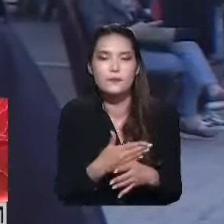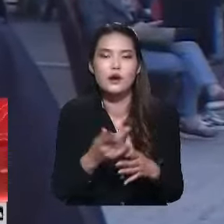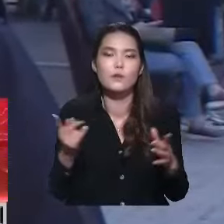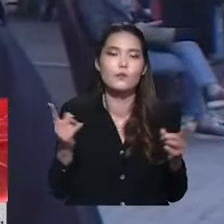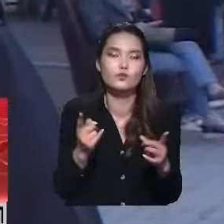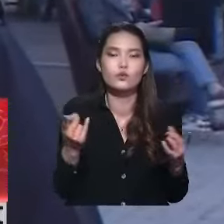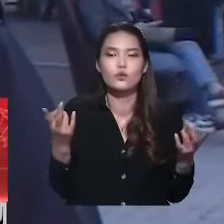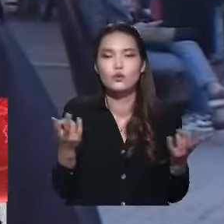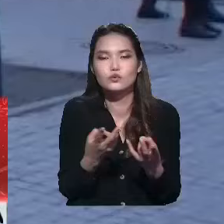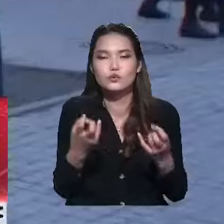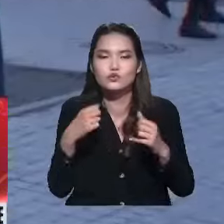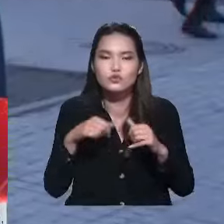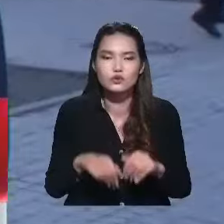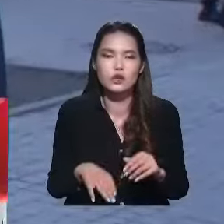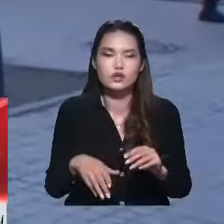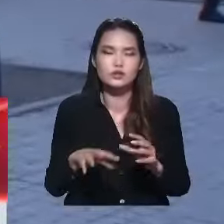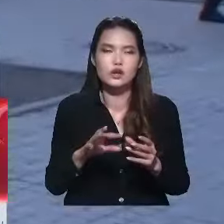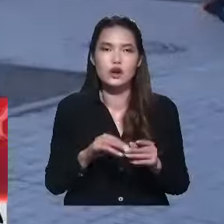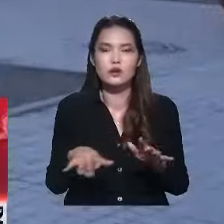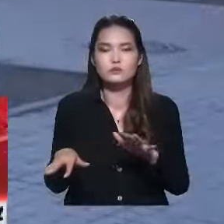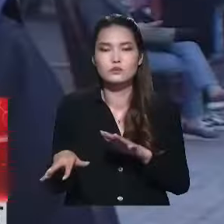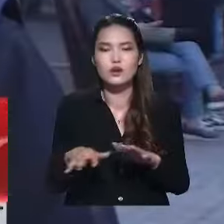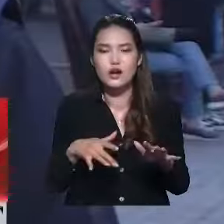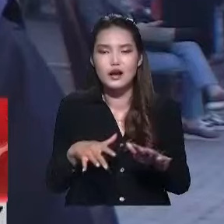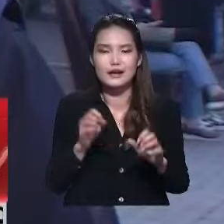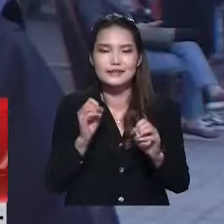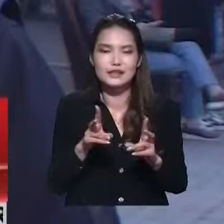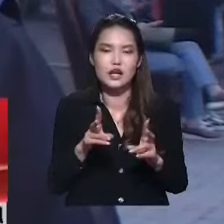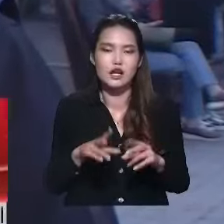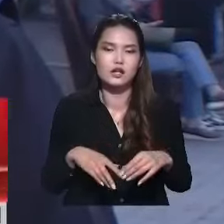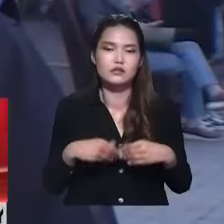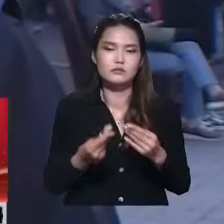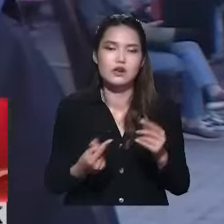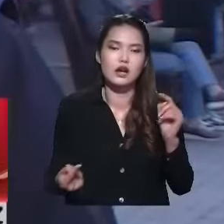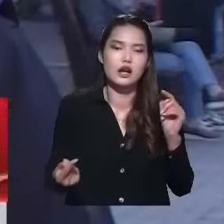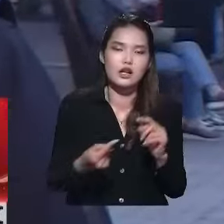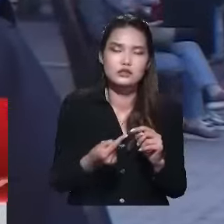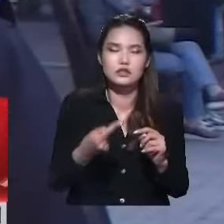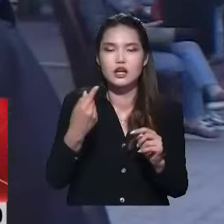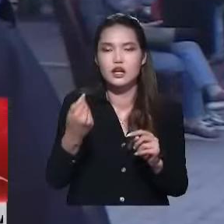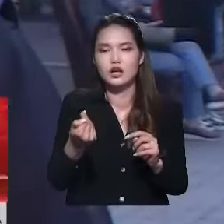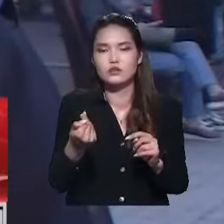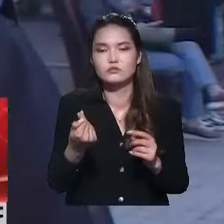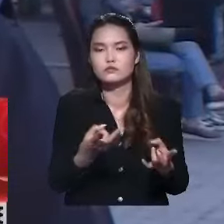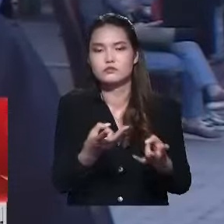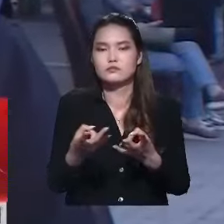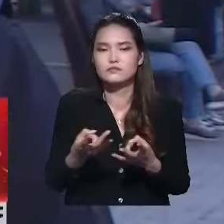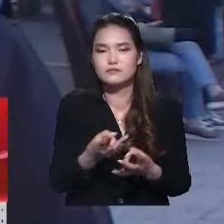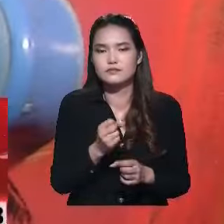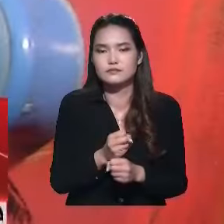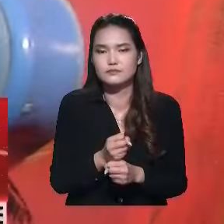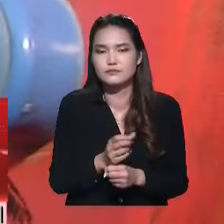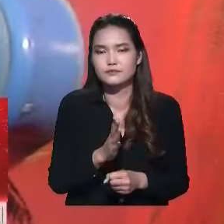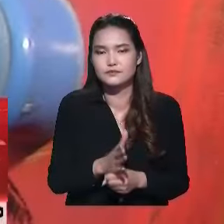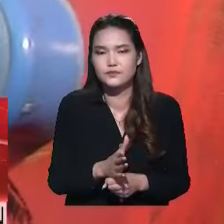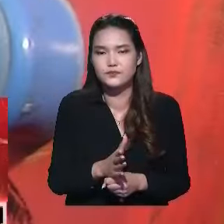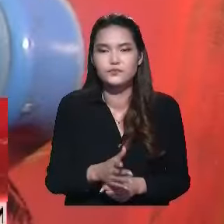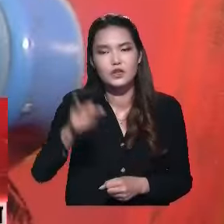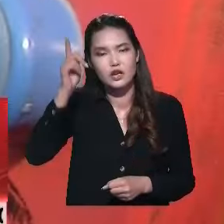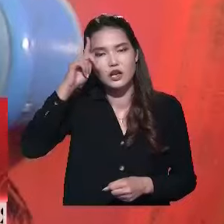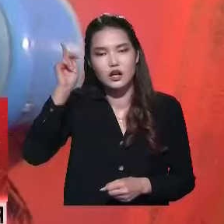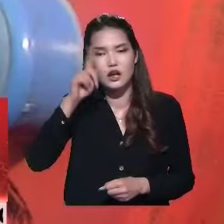предусмотренное статьей 299, часть 1, прим. 1, предусматривает уголовную ответственность и лишение свободы от 3 до 6 лет лишения свободы. Отмечу,